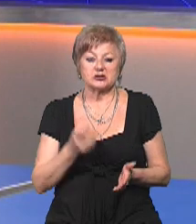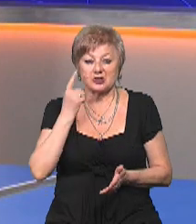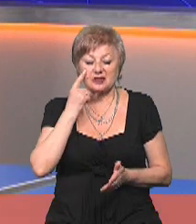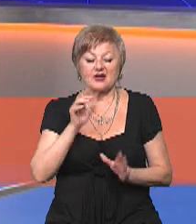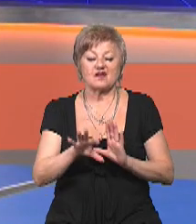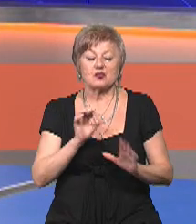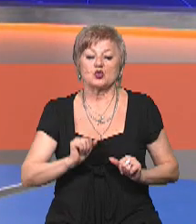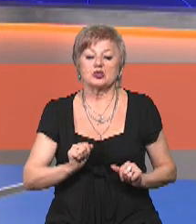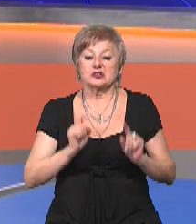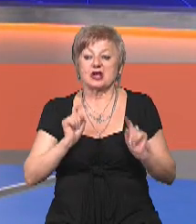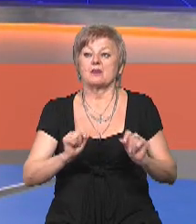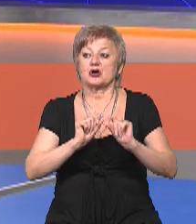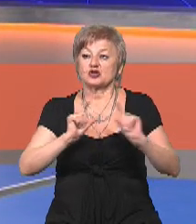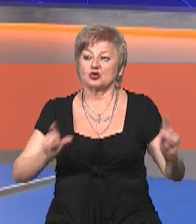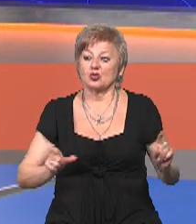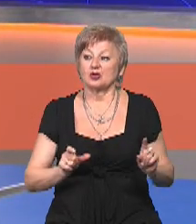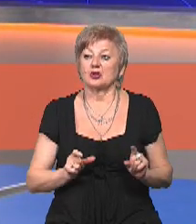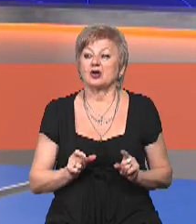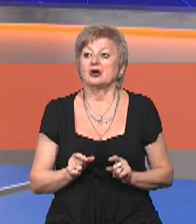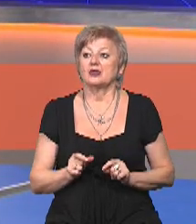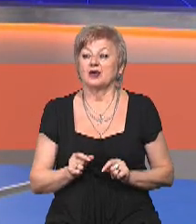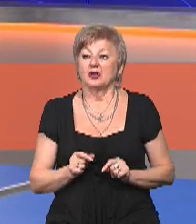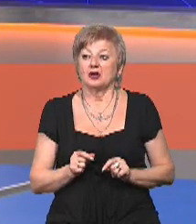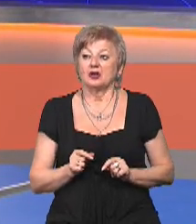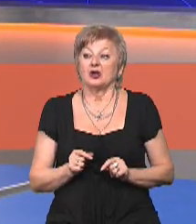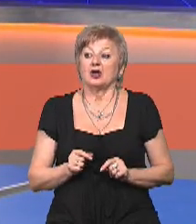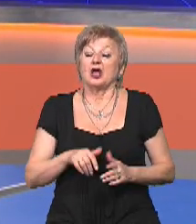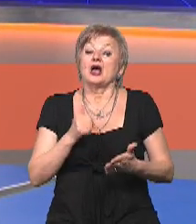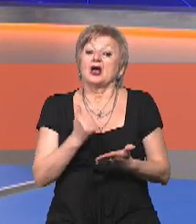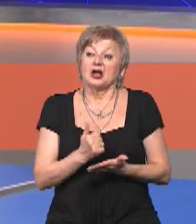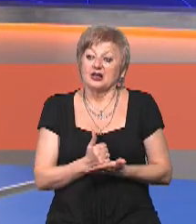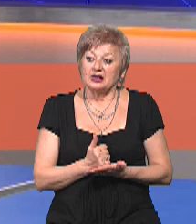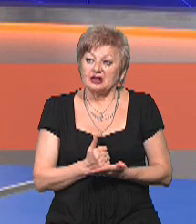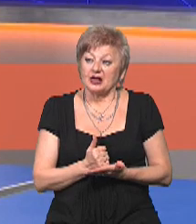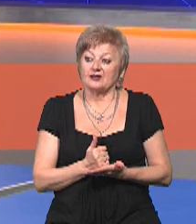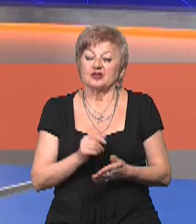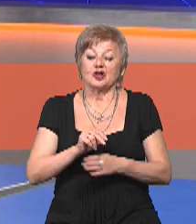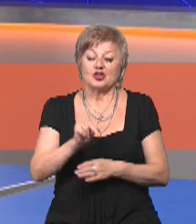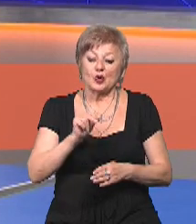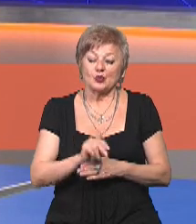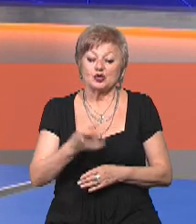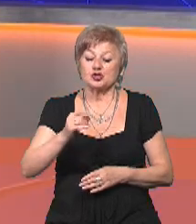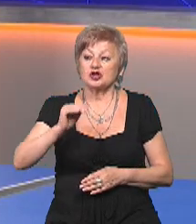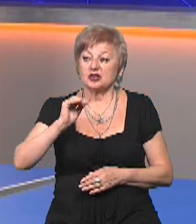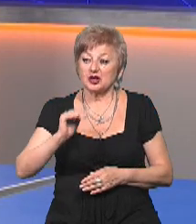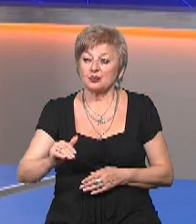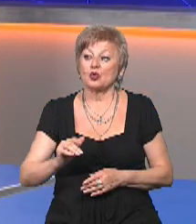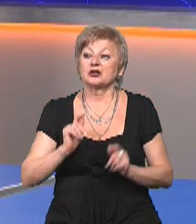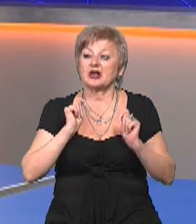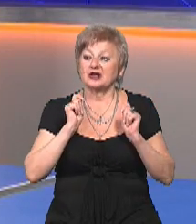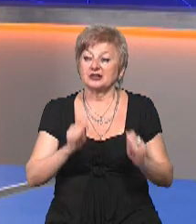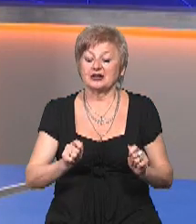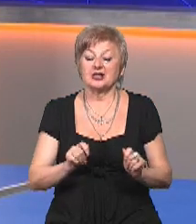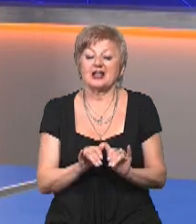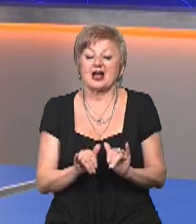навчальний заклад. У деяких до 9 класу вербальне оцінювання. Головне – навчити дитину, надати можливості для